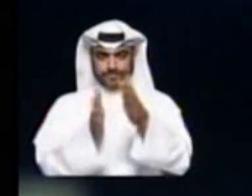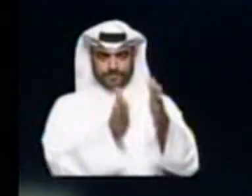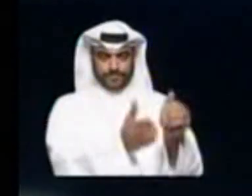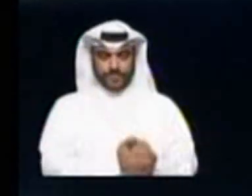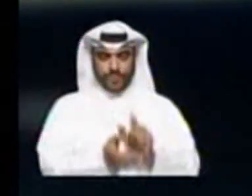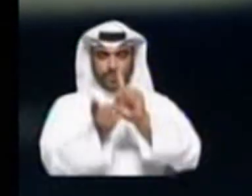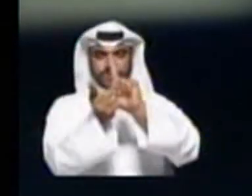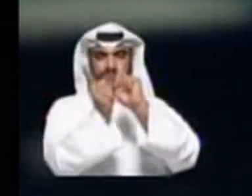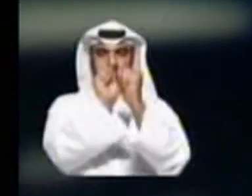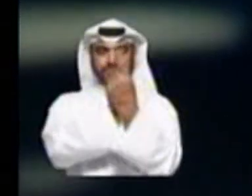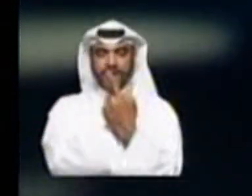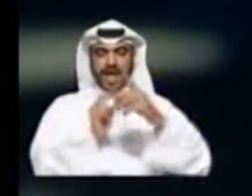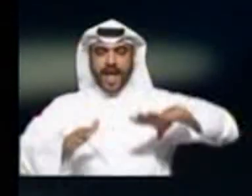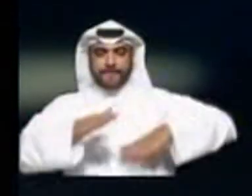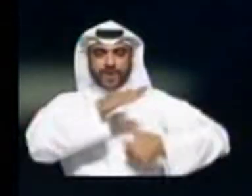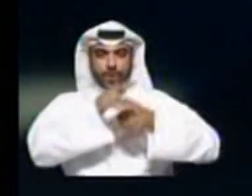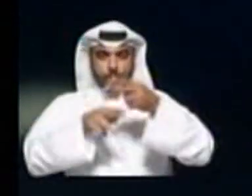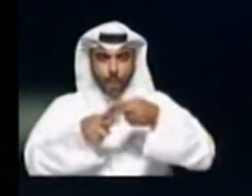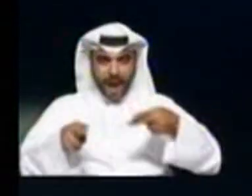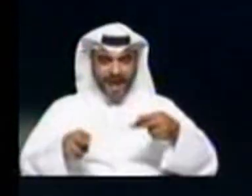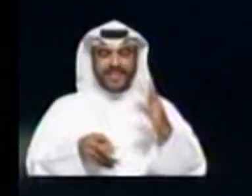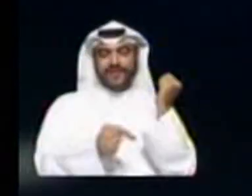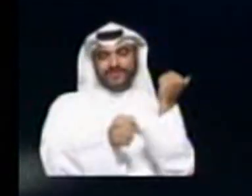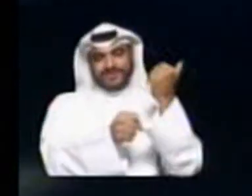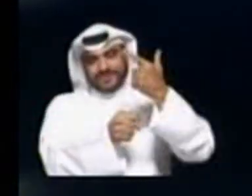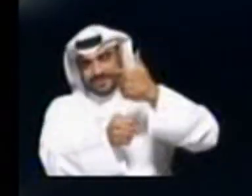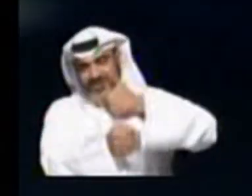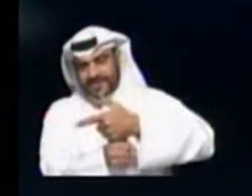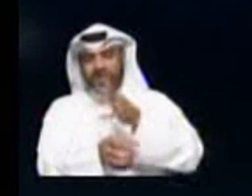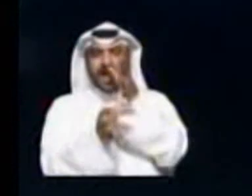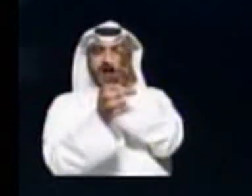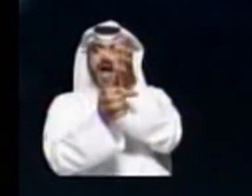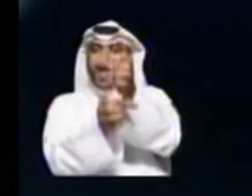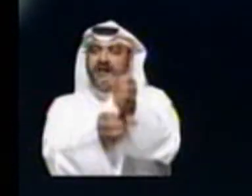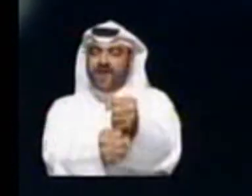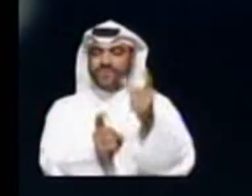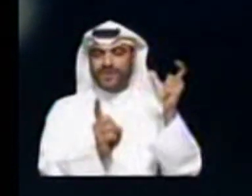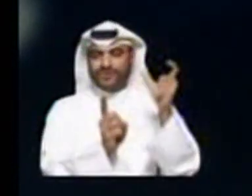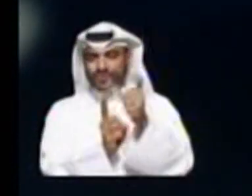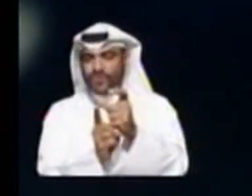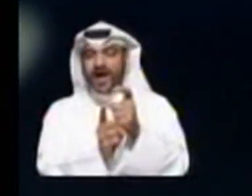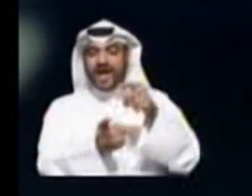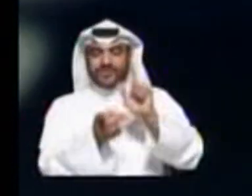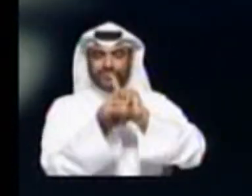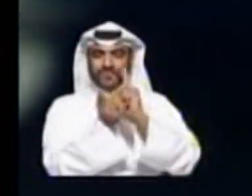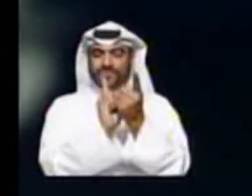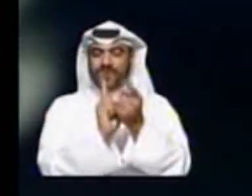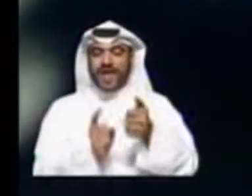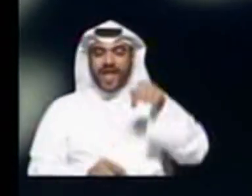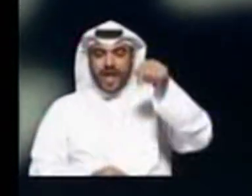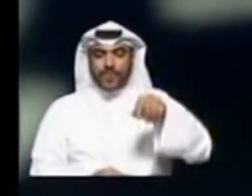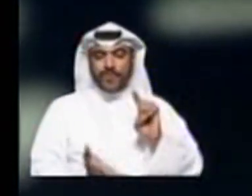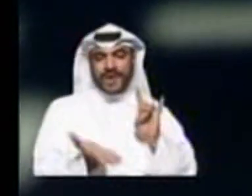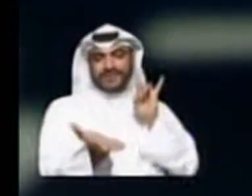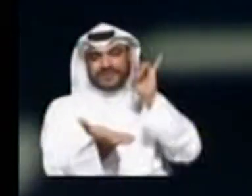ممثل حضرة صاحب السمو أمير البلاد الشيخ صباح الأحمد الجابر الصباح حفظه الله ورعاه، سمو ولي العهد الشيخ نواف الأحمد